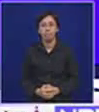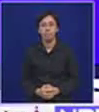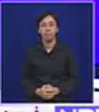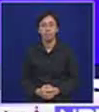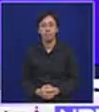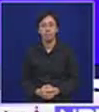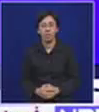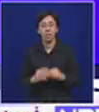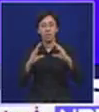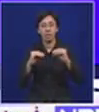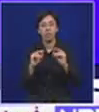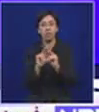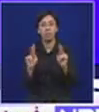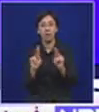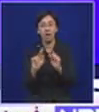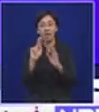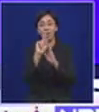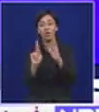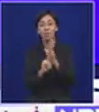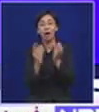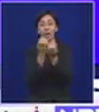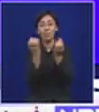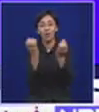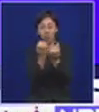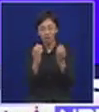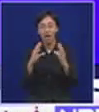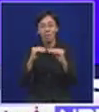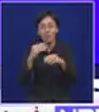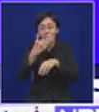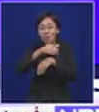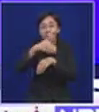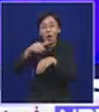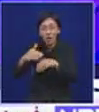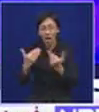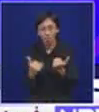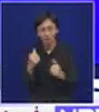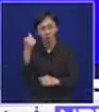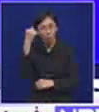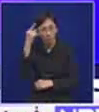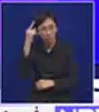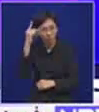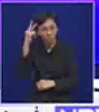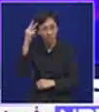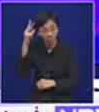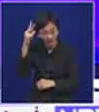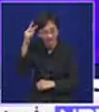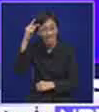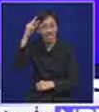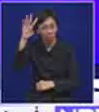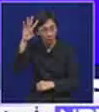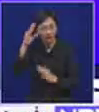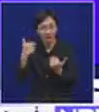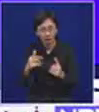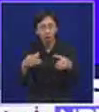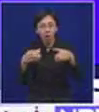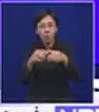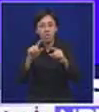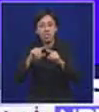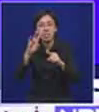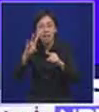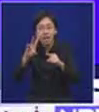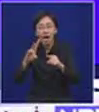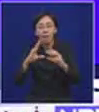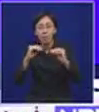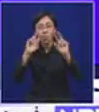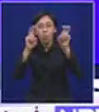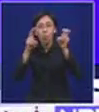ไปดูการประชุมกรรมการร่างรัฐธรรมนูญนอกสถานที่วันนี้ถือว่าเป็นวันที่4แล้วนะคะยังมีการพิจารณาในหมวดที่7รัฐสภาอย่างต่อเนื่อง